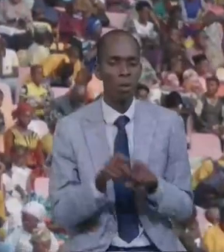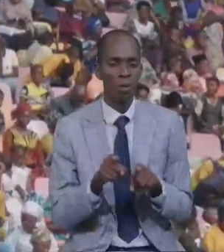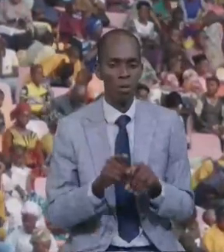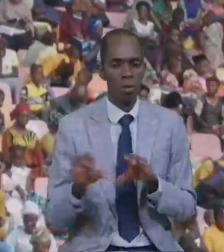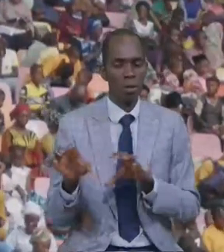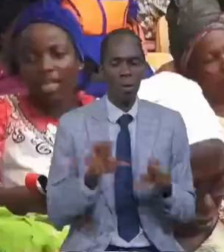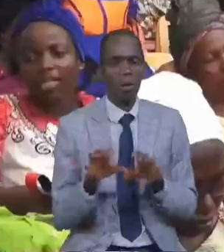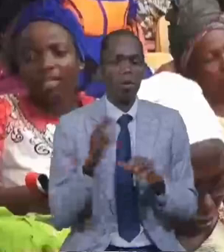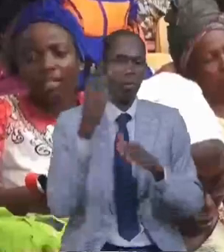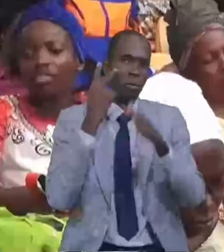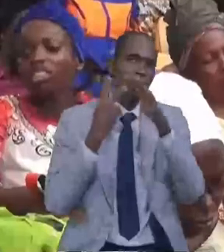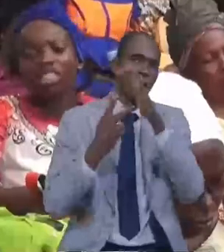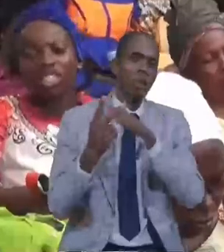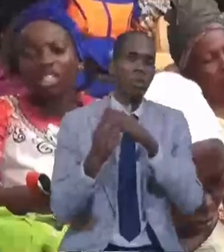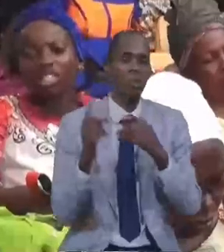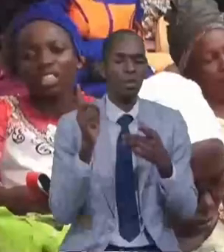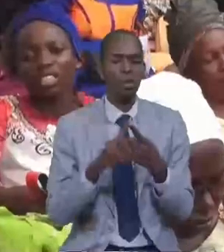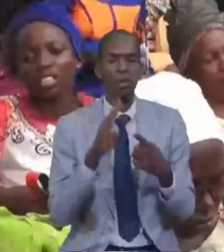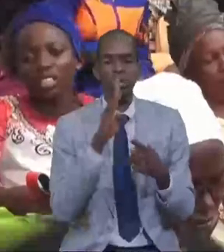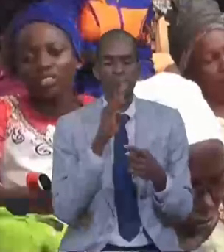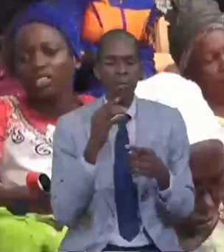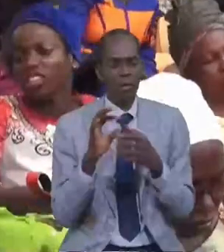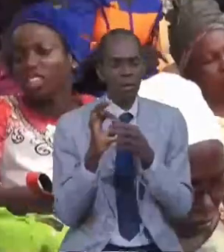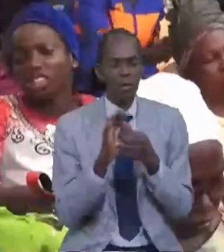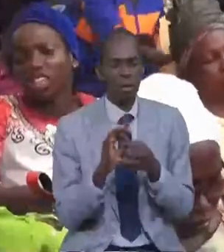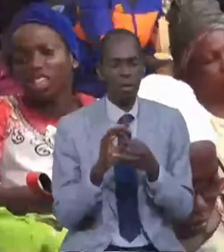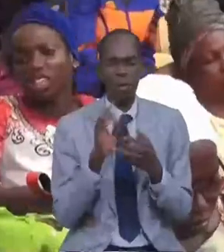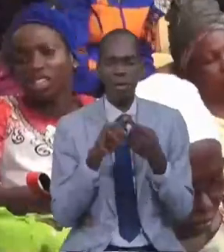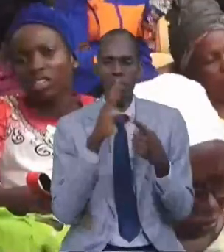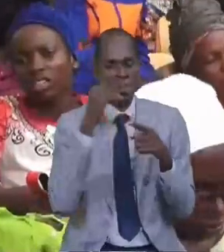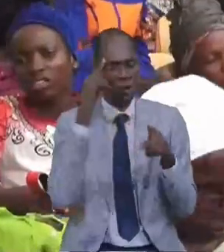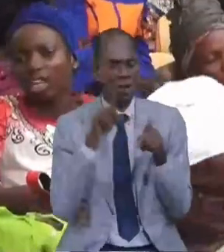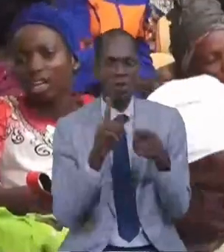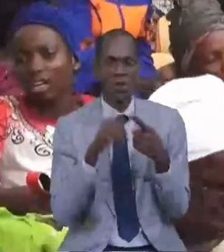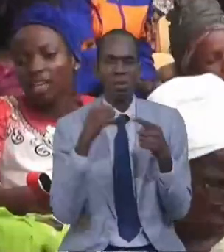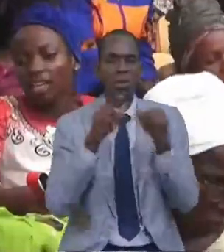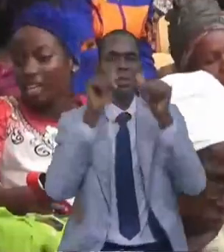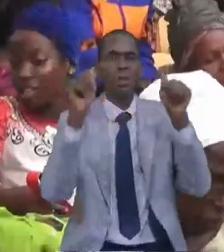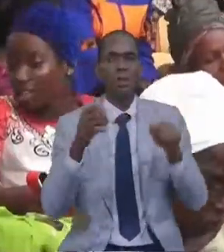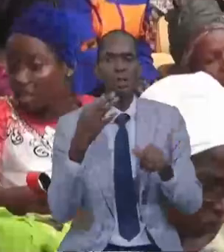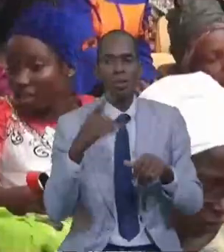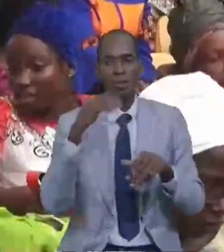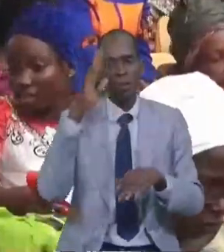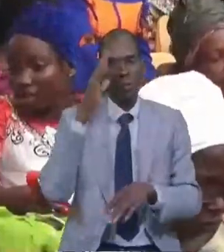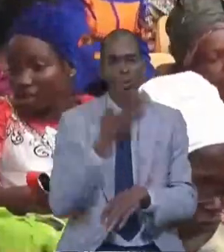Fils, sanctification, pour être conforme à l'image de son